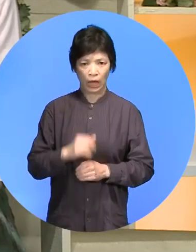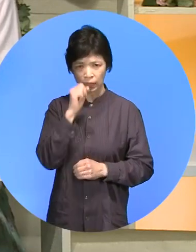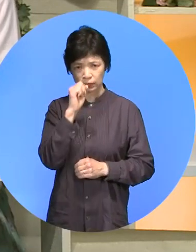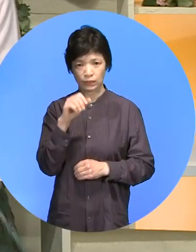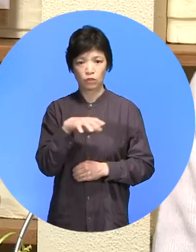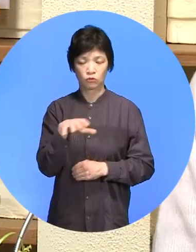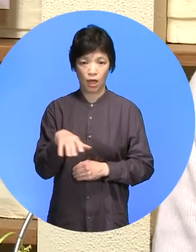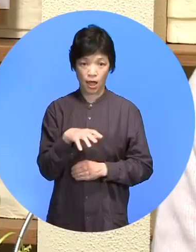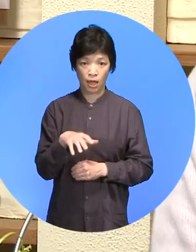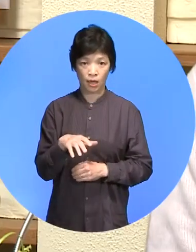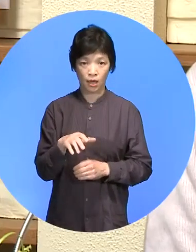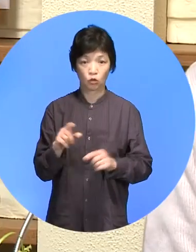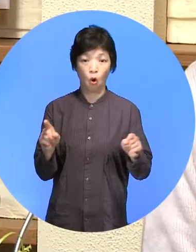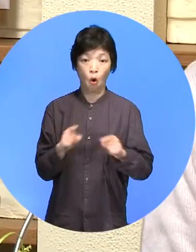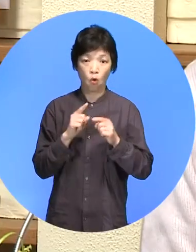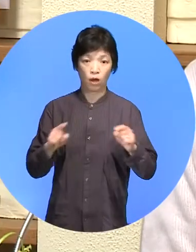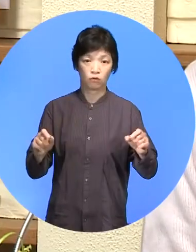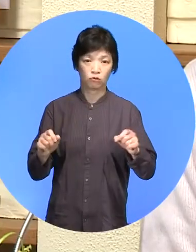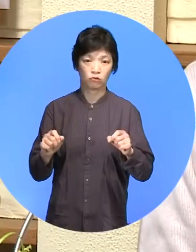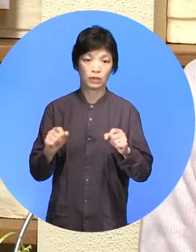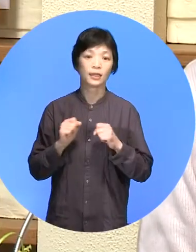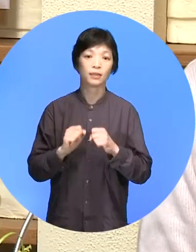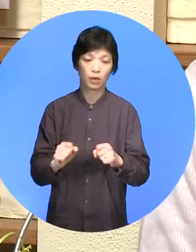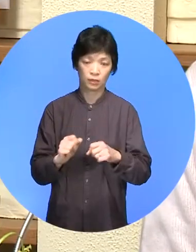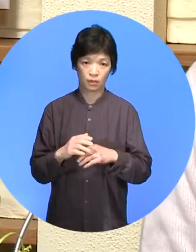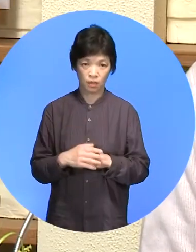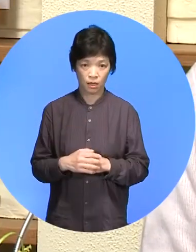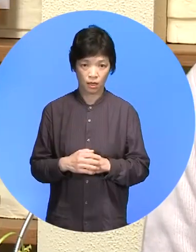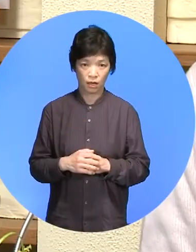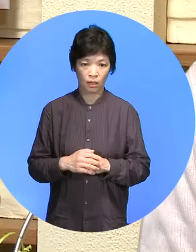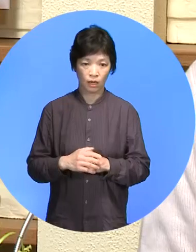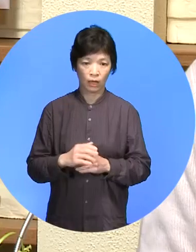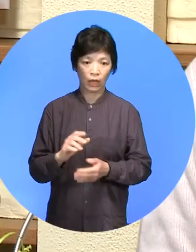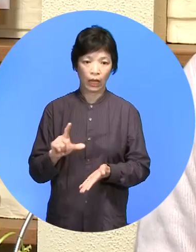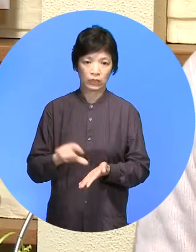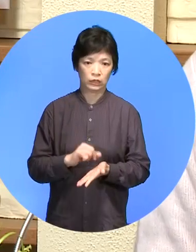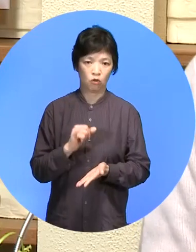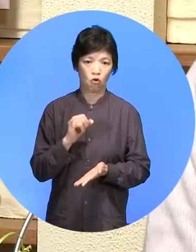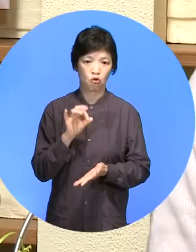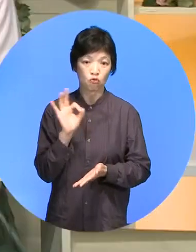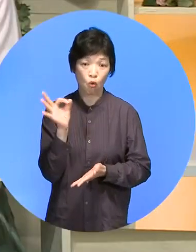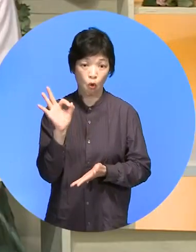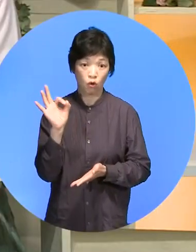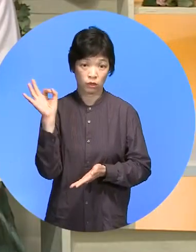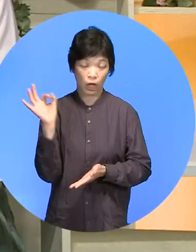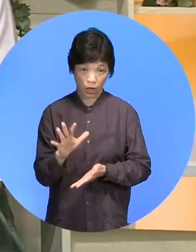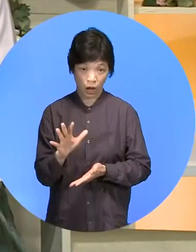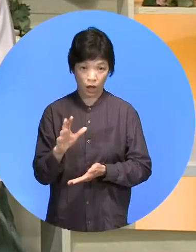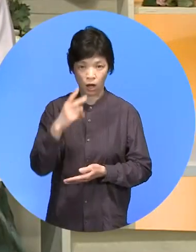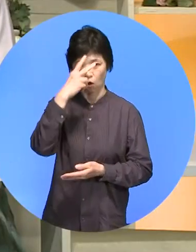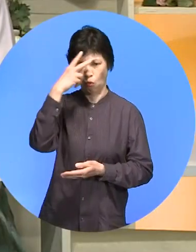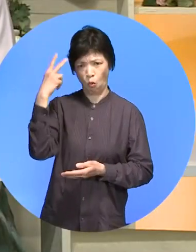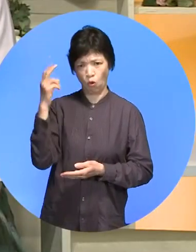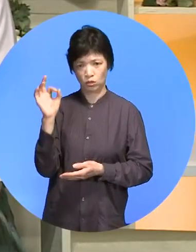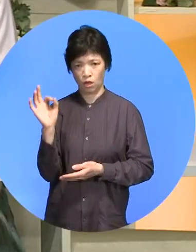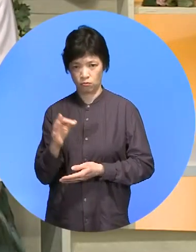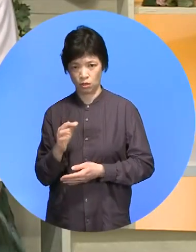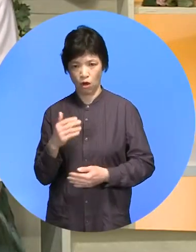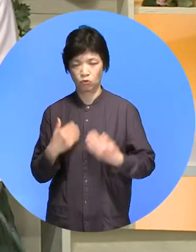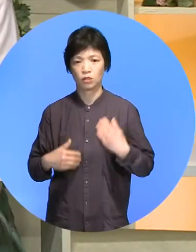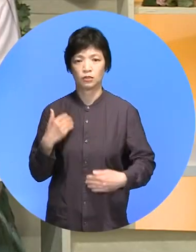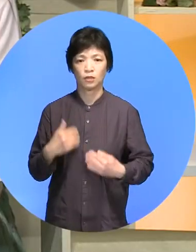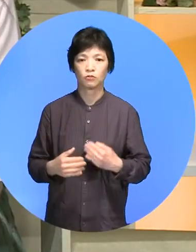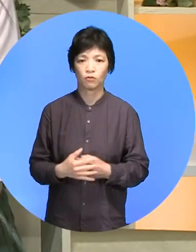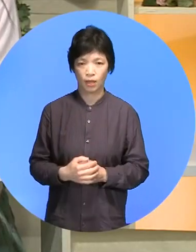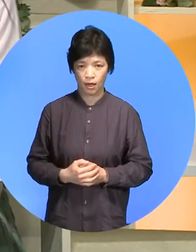ね、 はい、 あとあの音楽やってる方いましたけれどもね、 はいはい、 スタジオ代ただですよ。 いや、高校生の方ただはね、嬉しいですよね。 これは大